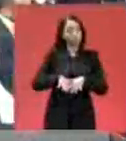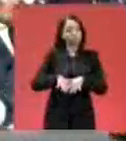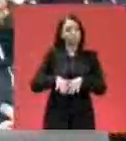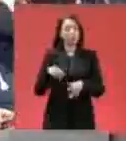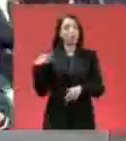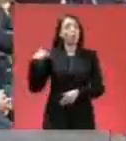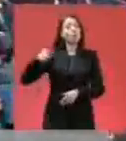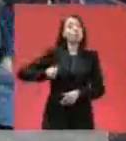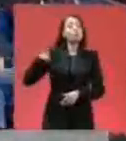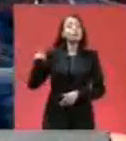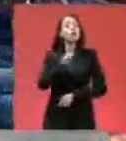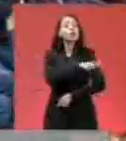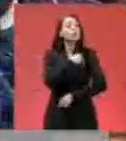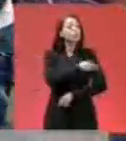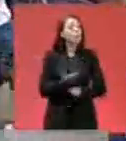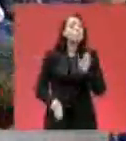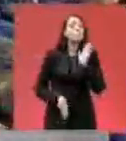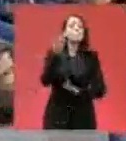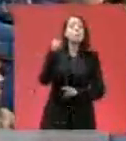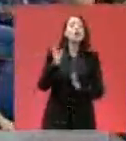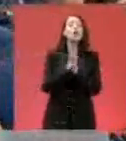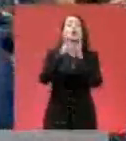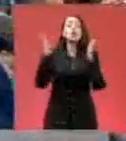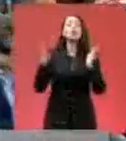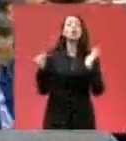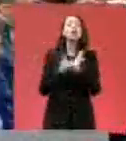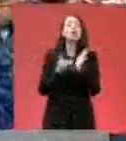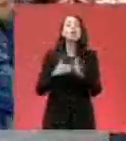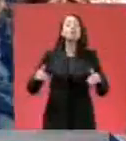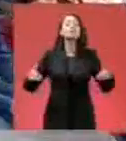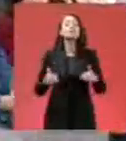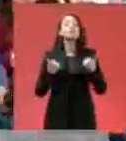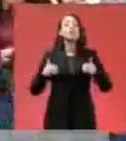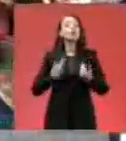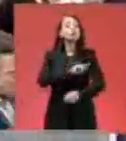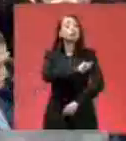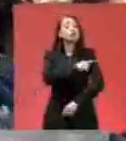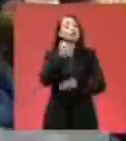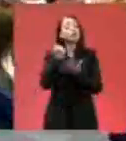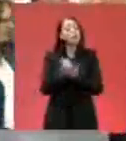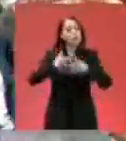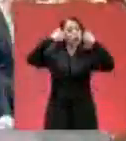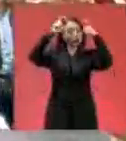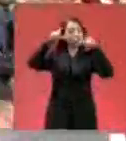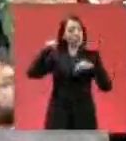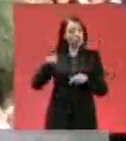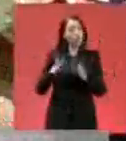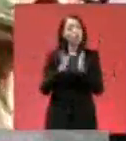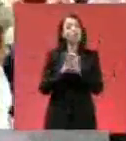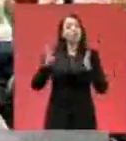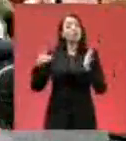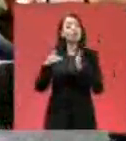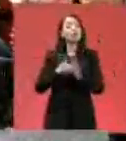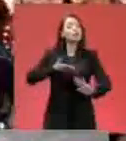τα δημόσια νοσοκομεία με πάνω από 18.000 νέους γιατρούς και νοσηλευτές, 18.000 προσωπικό,